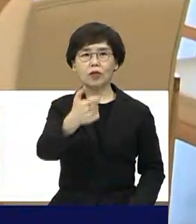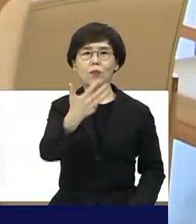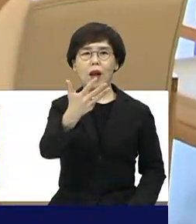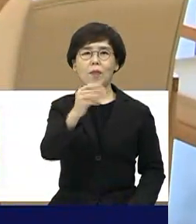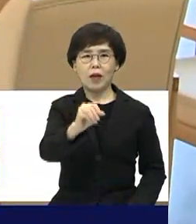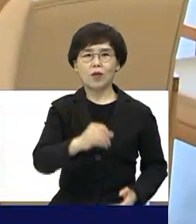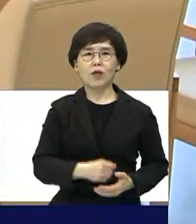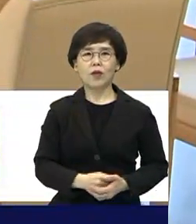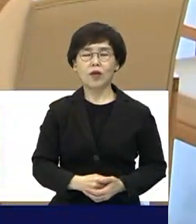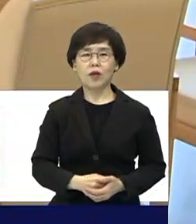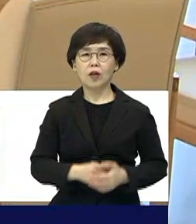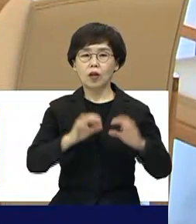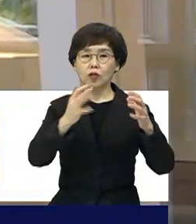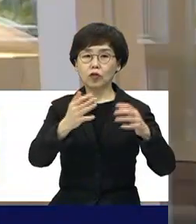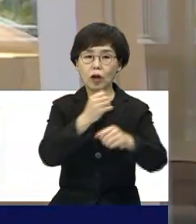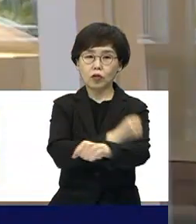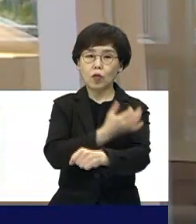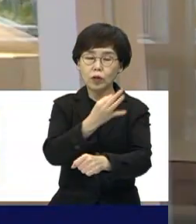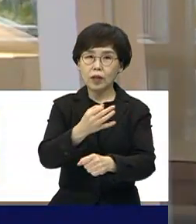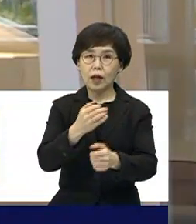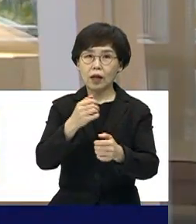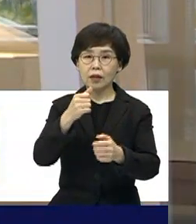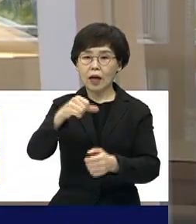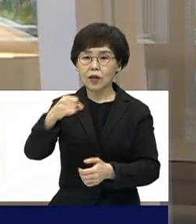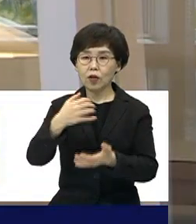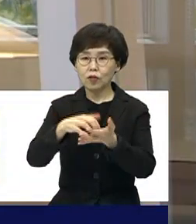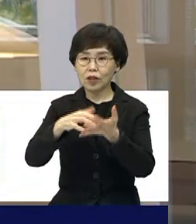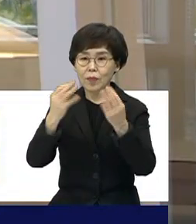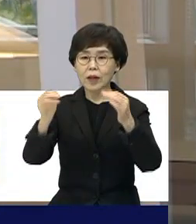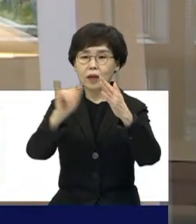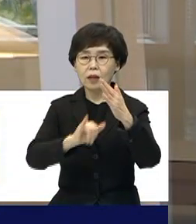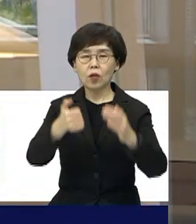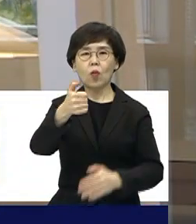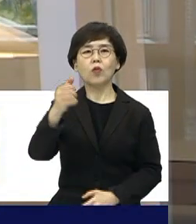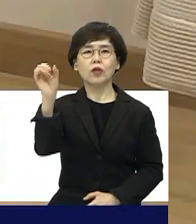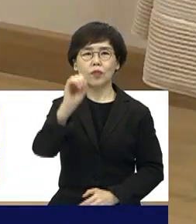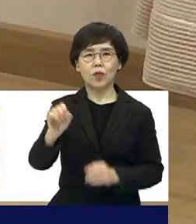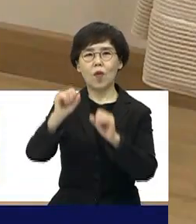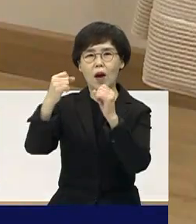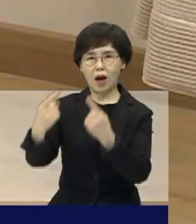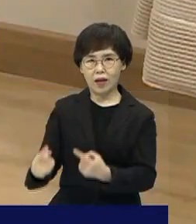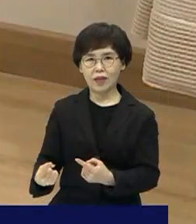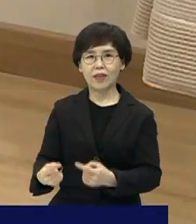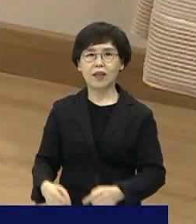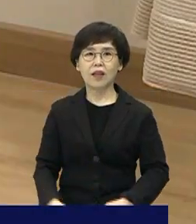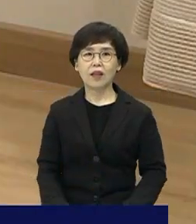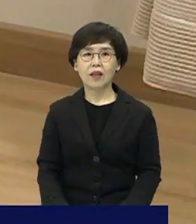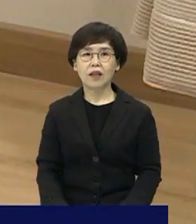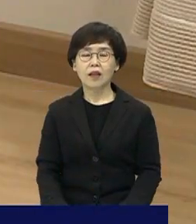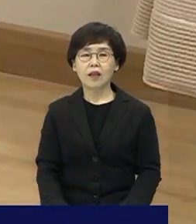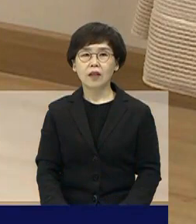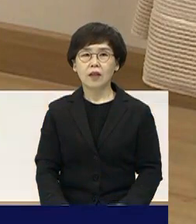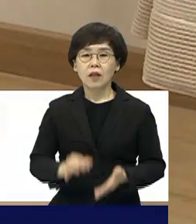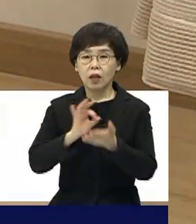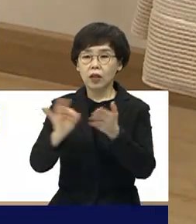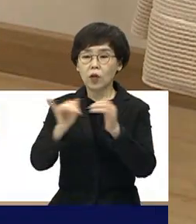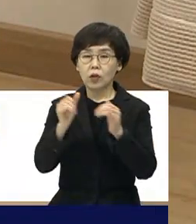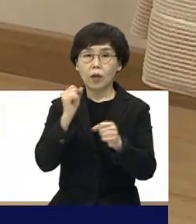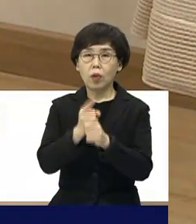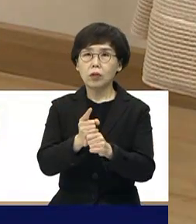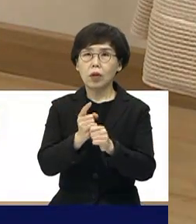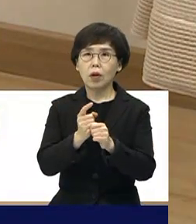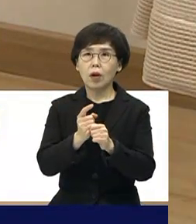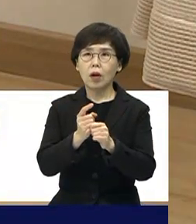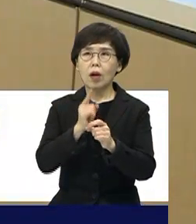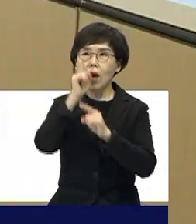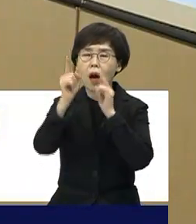원, 국가유공자, 다자녀 등의 가정은 50% 할인됩니다. 이용자들이 이미 줄을